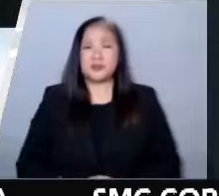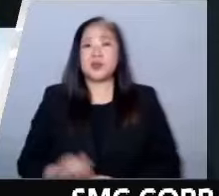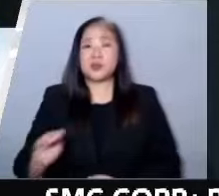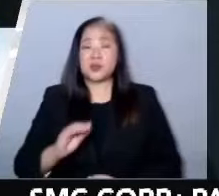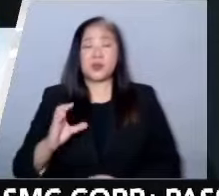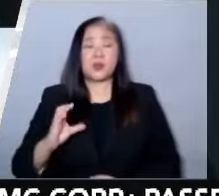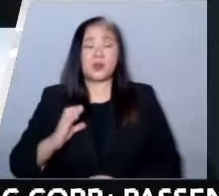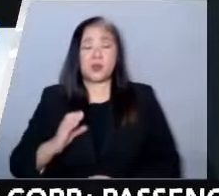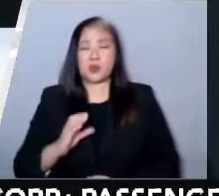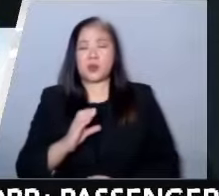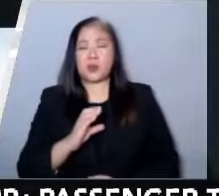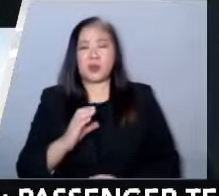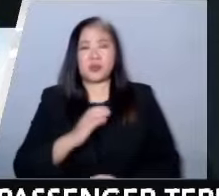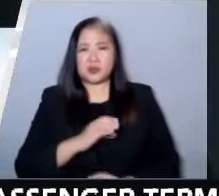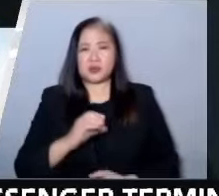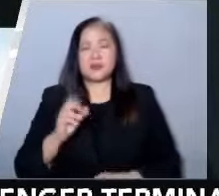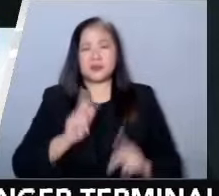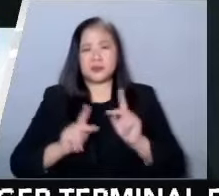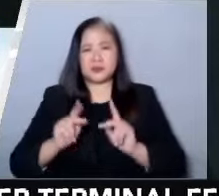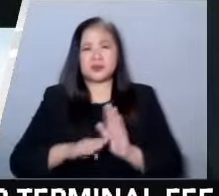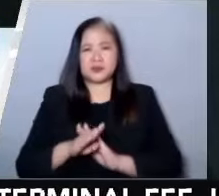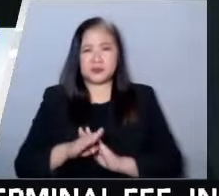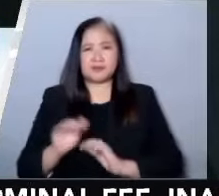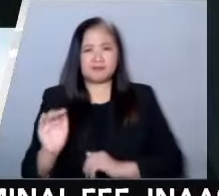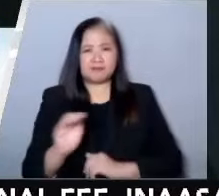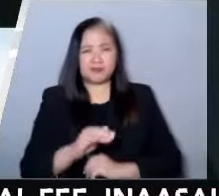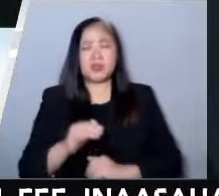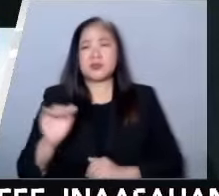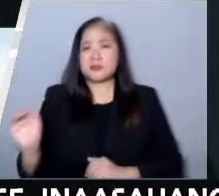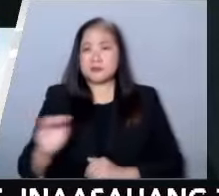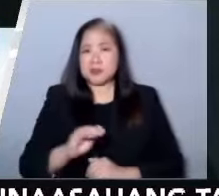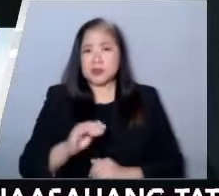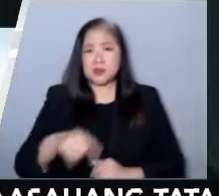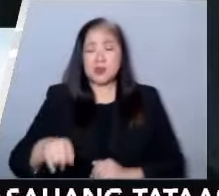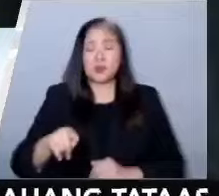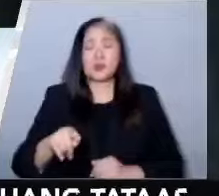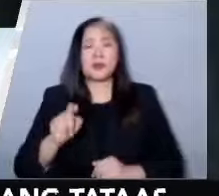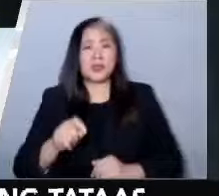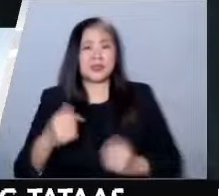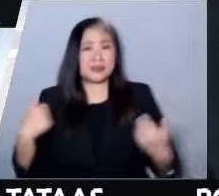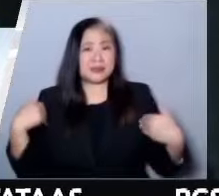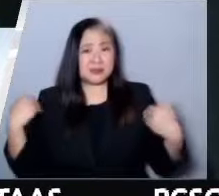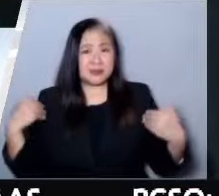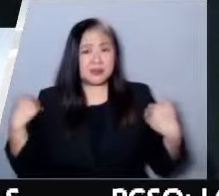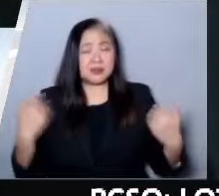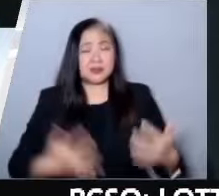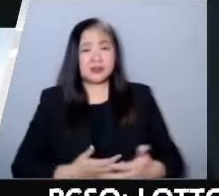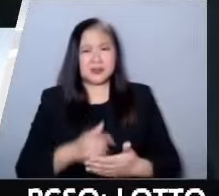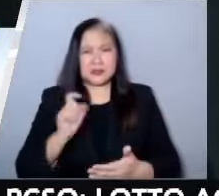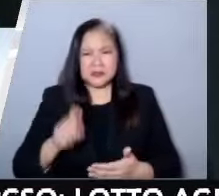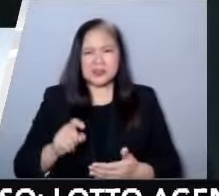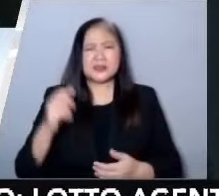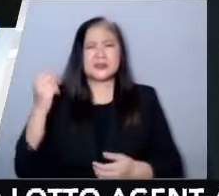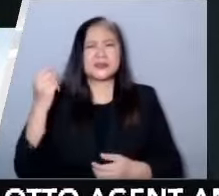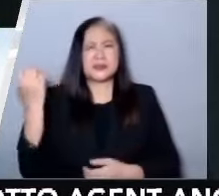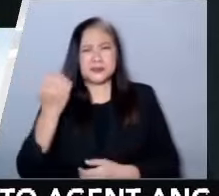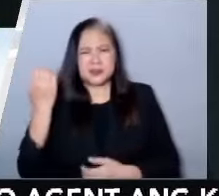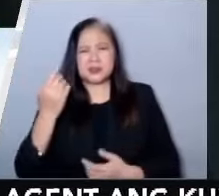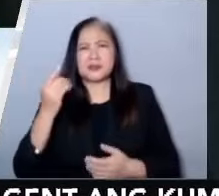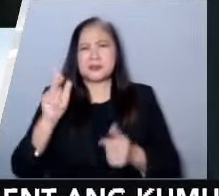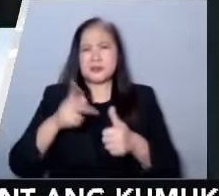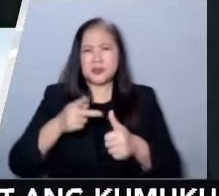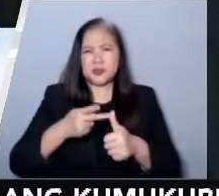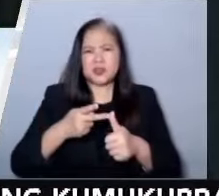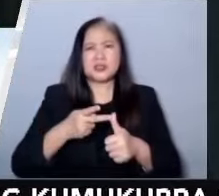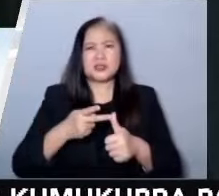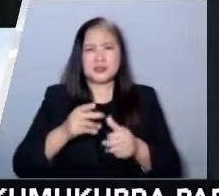players no to make adolescent pregnancy and urgent National priority we are also calling for the passage